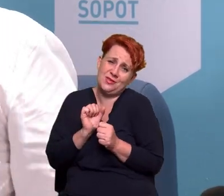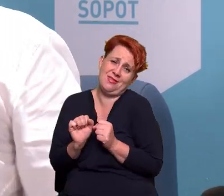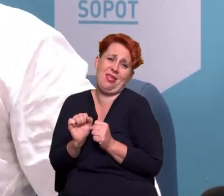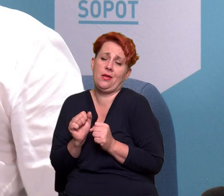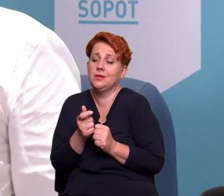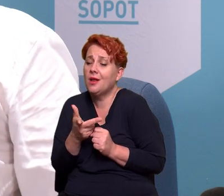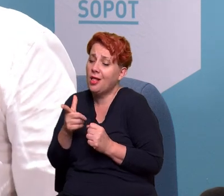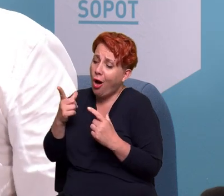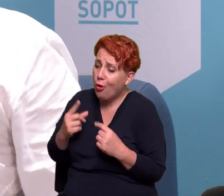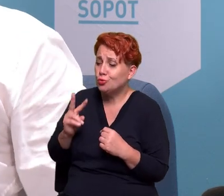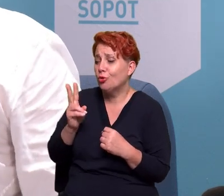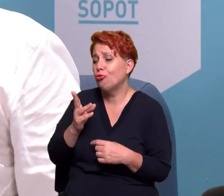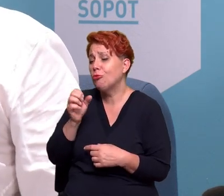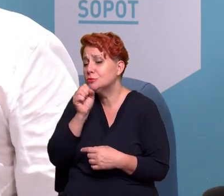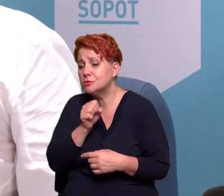tym właśnie...